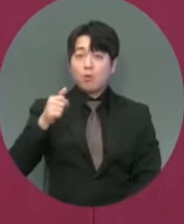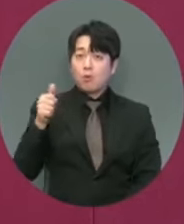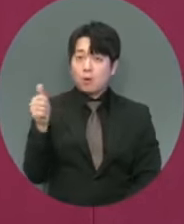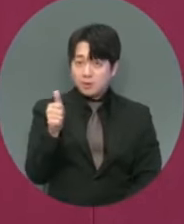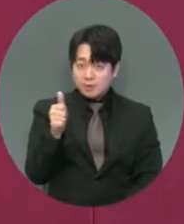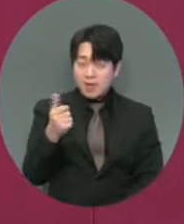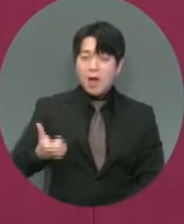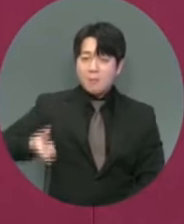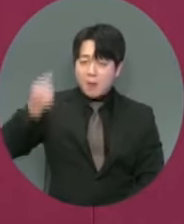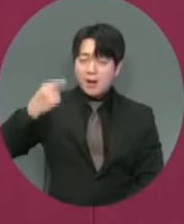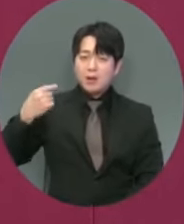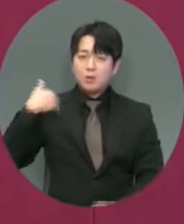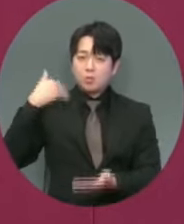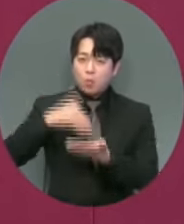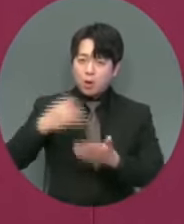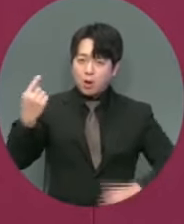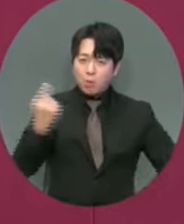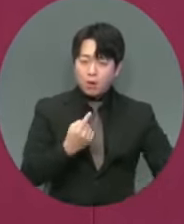어서 돌아오십시오.